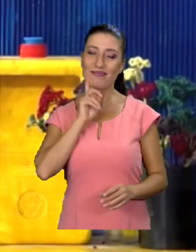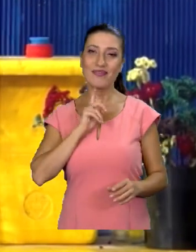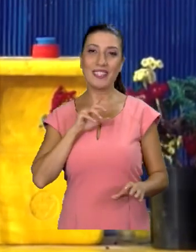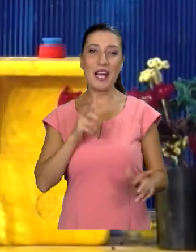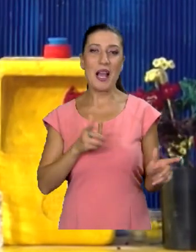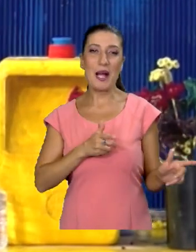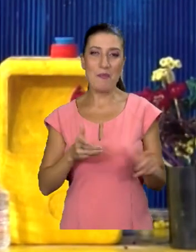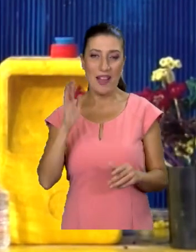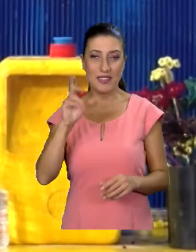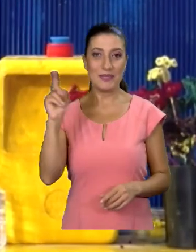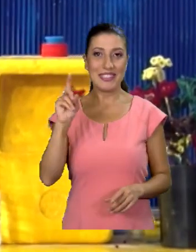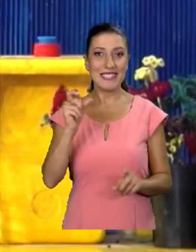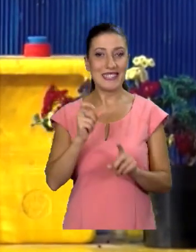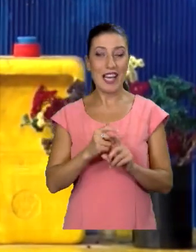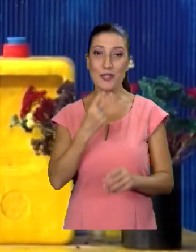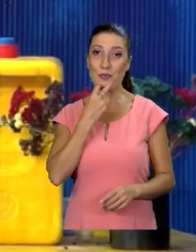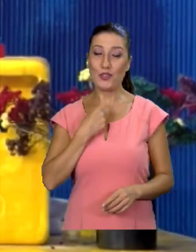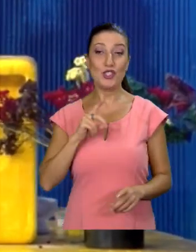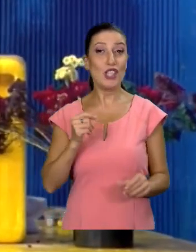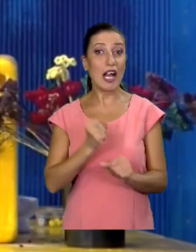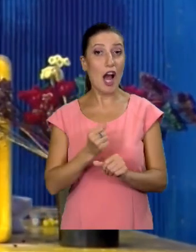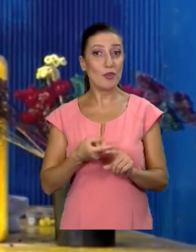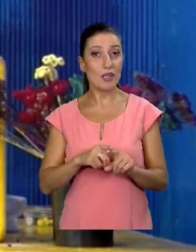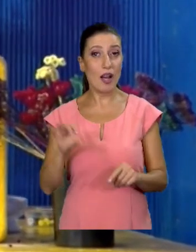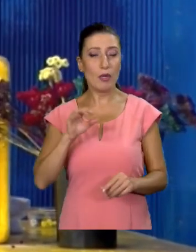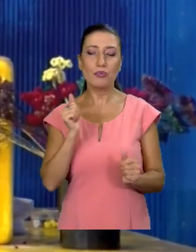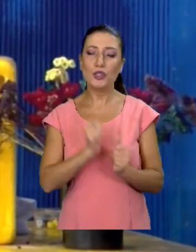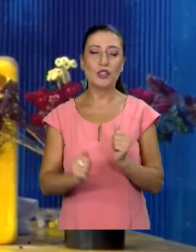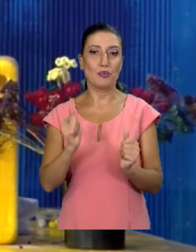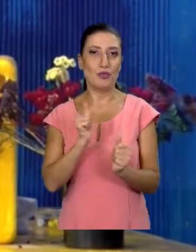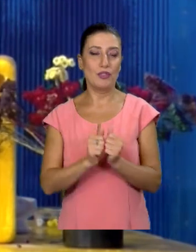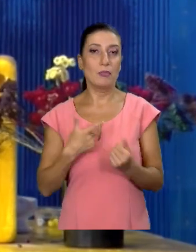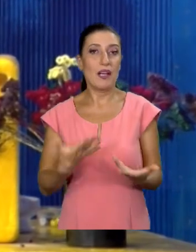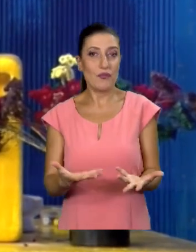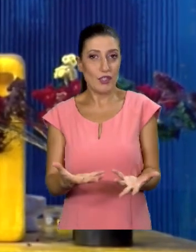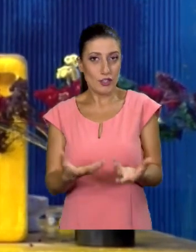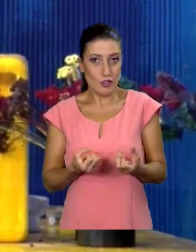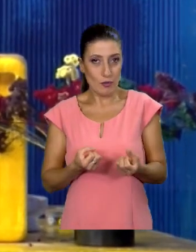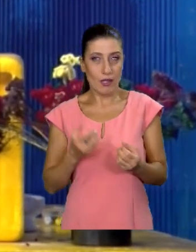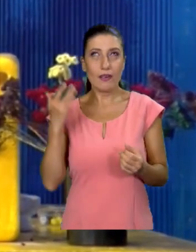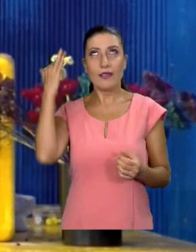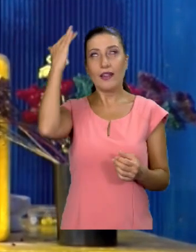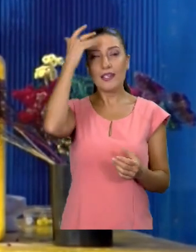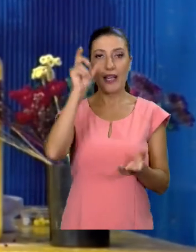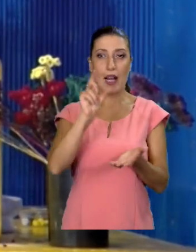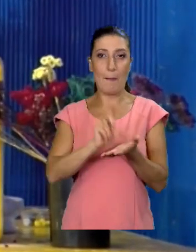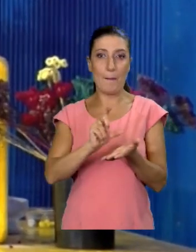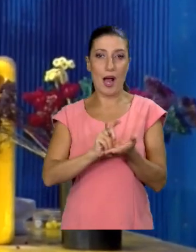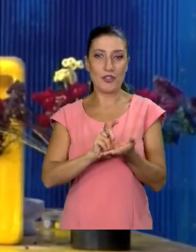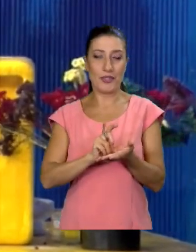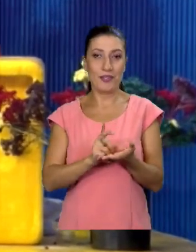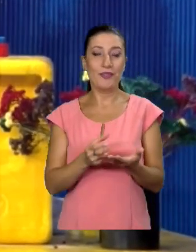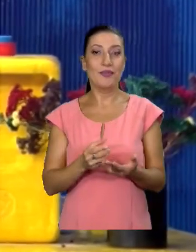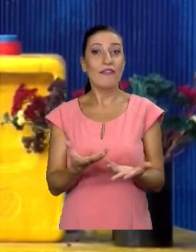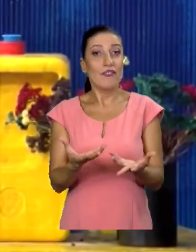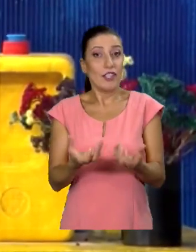կպատրաստեմ զտարի մուլտֆիլմը, ինչ ենք անում դրա համար, ինչ որ միշտ վերցնում ենք տիեզերական բաժակը, վերցնում